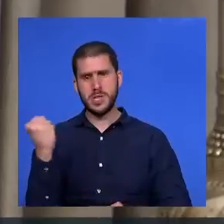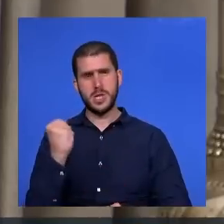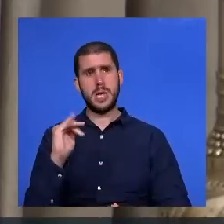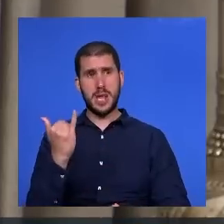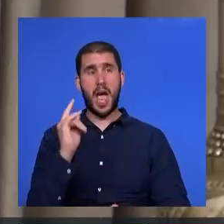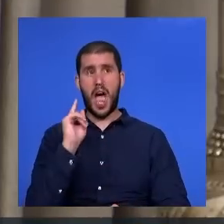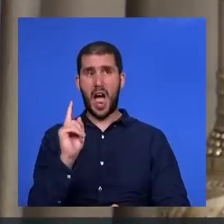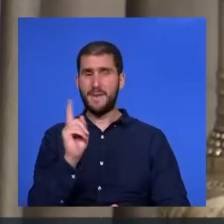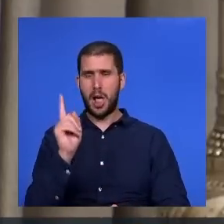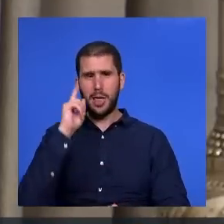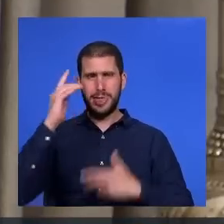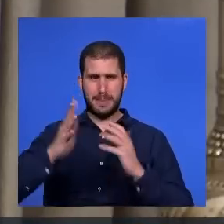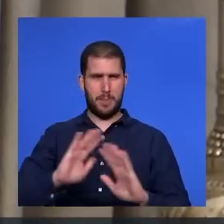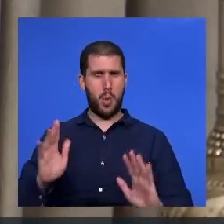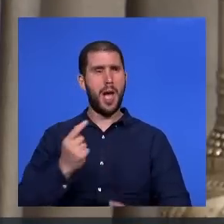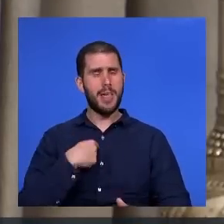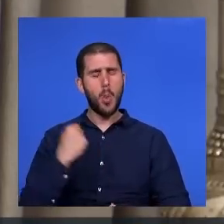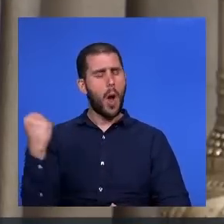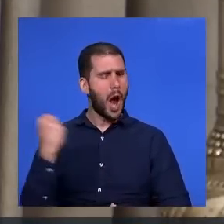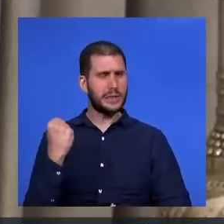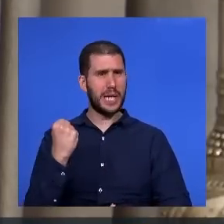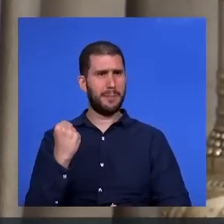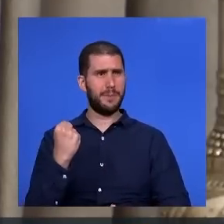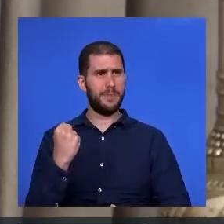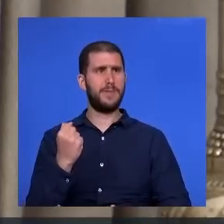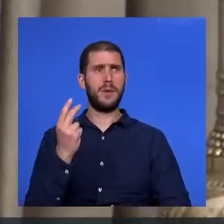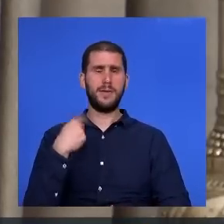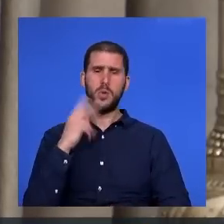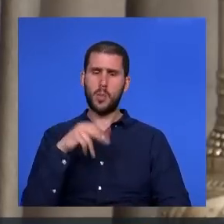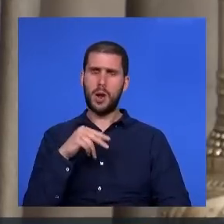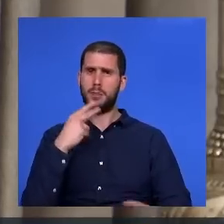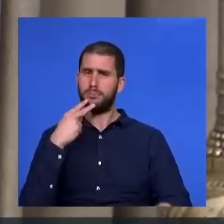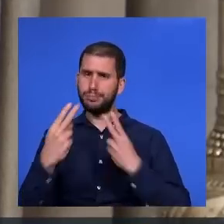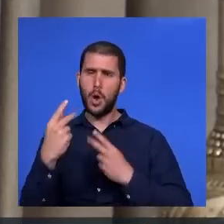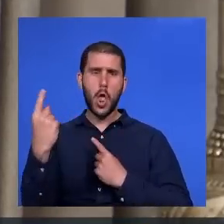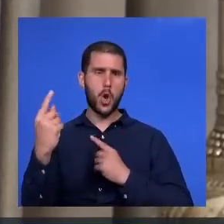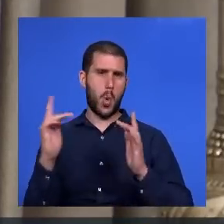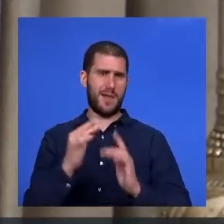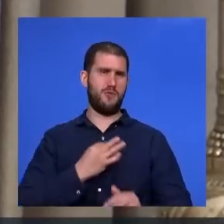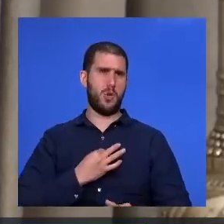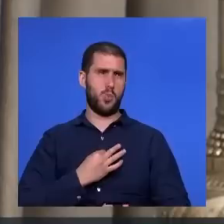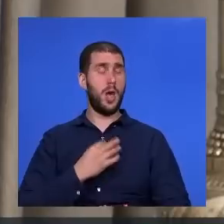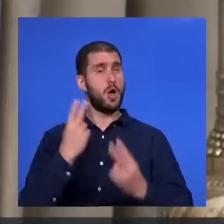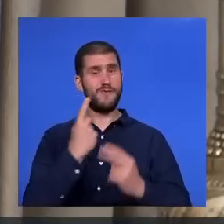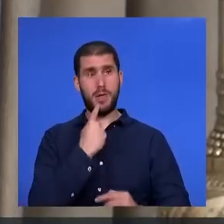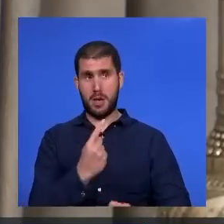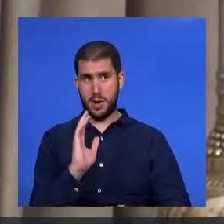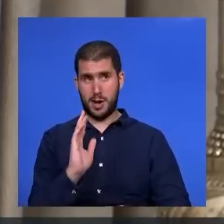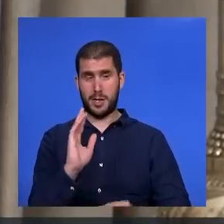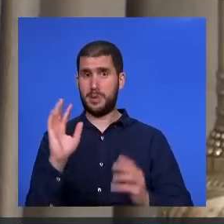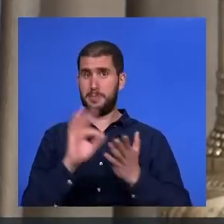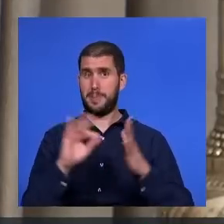אבל שלא יתבלבלו. אנחנו חזקים ונכון נוכל לכל אויב. וחשוב לומר את זה ערב יום